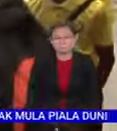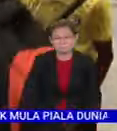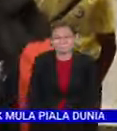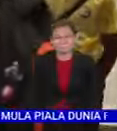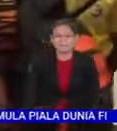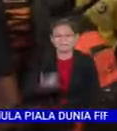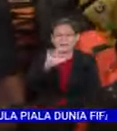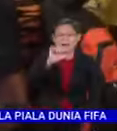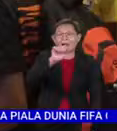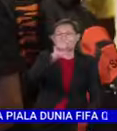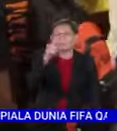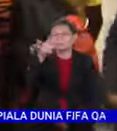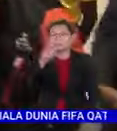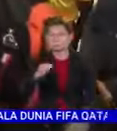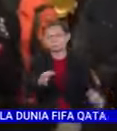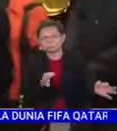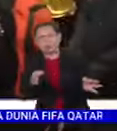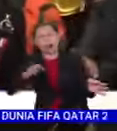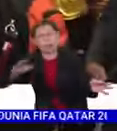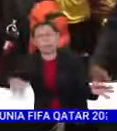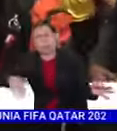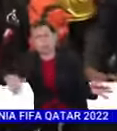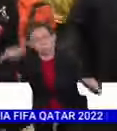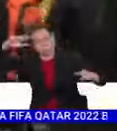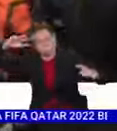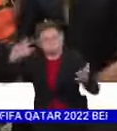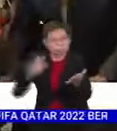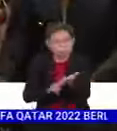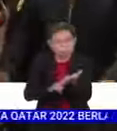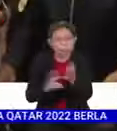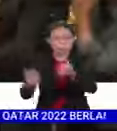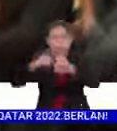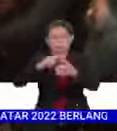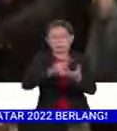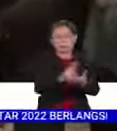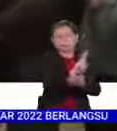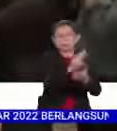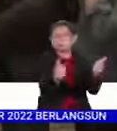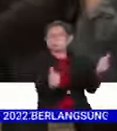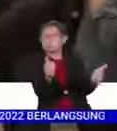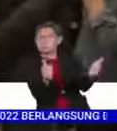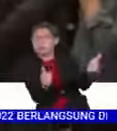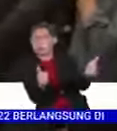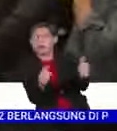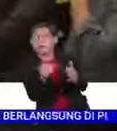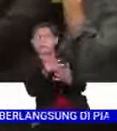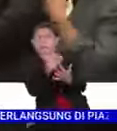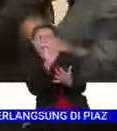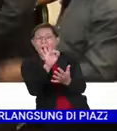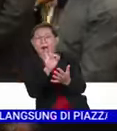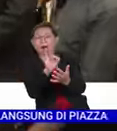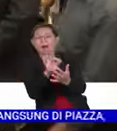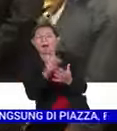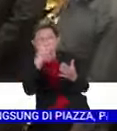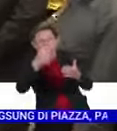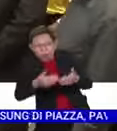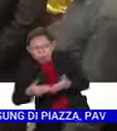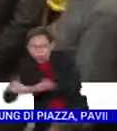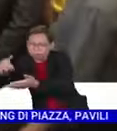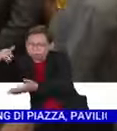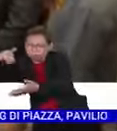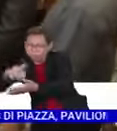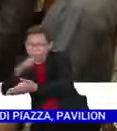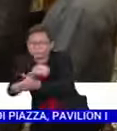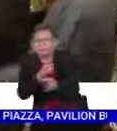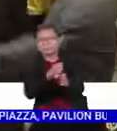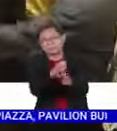Sementara itu, Azim menjelaskan dia masih belum membuat keputusan mengenai universiti mana yang akan dipilih bagi melanjutkan pelajaran